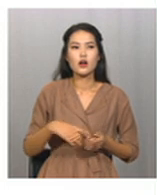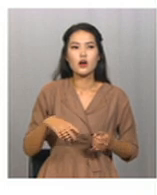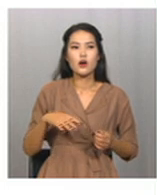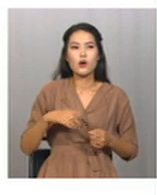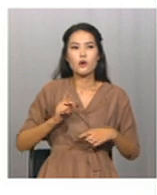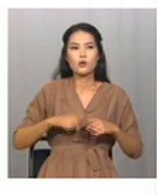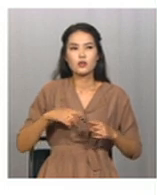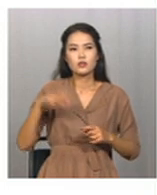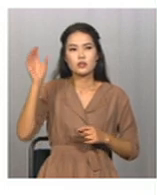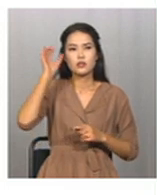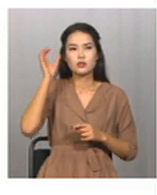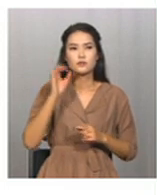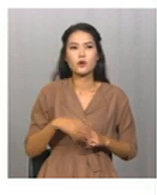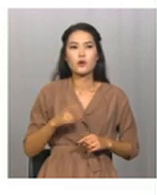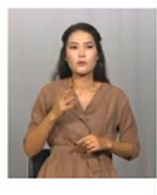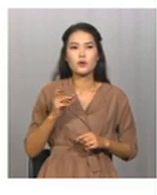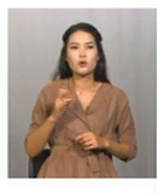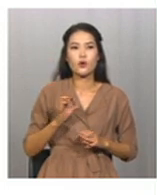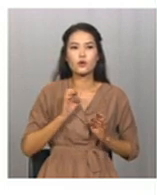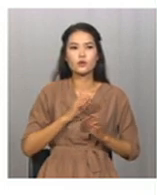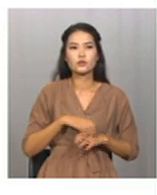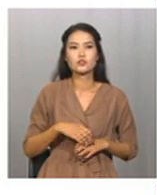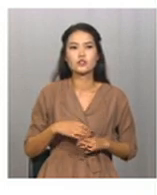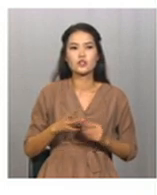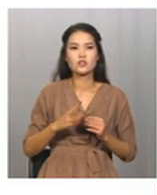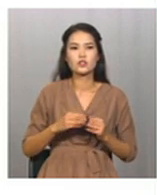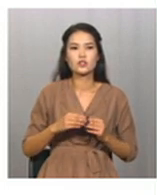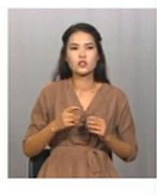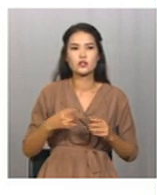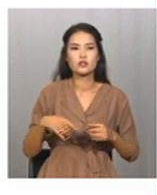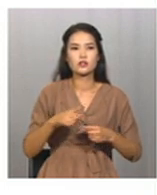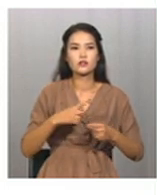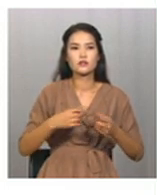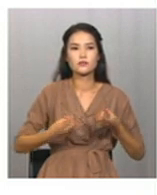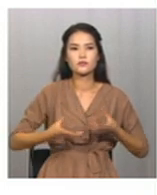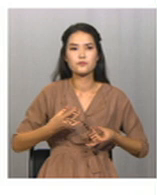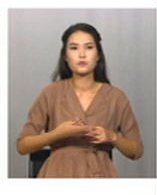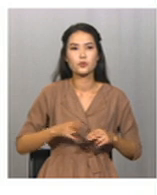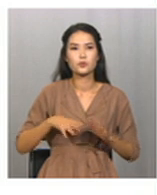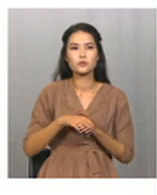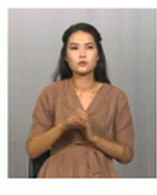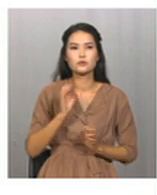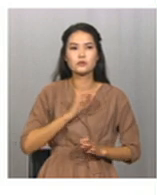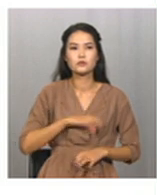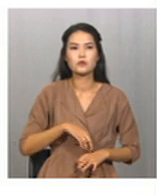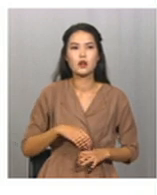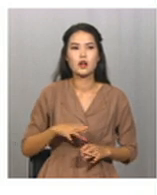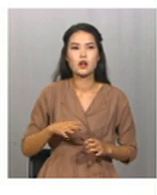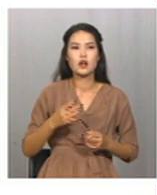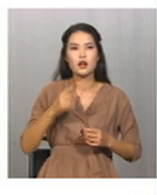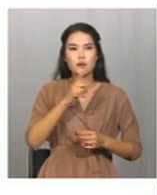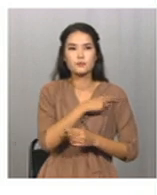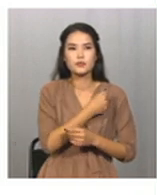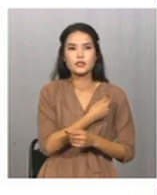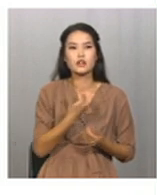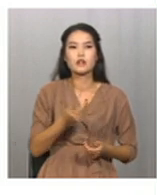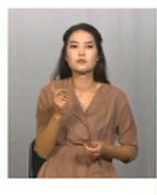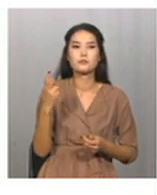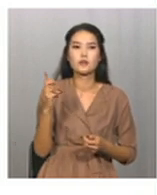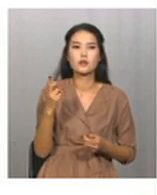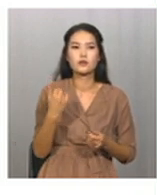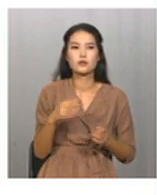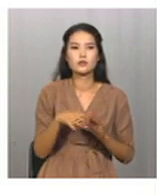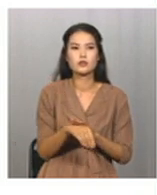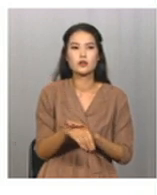ғалымдар биоүйлесімді желім әзірлеп шығарды. Оның қолданылу аясы медицина мен биология.